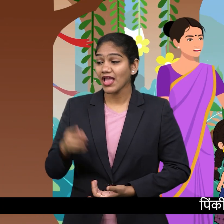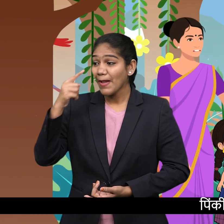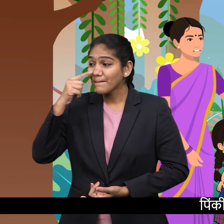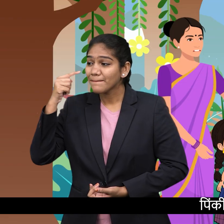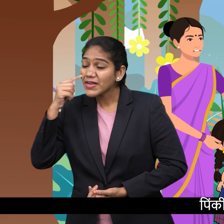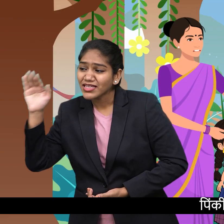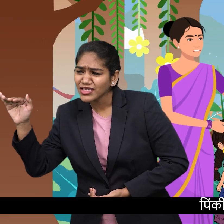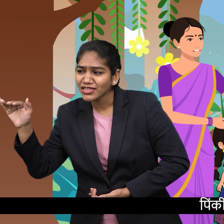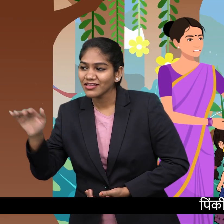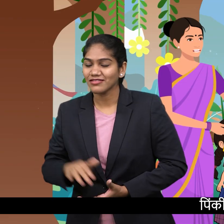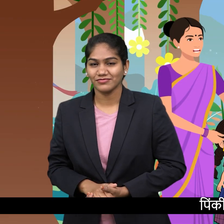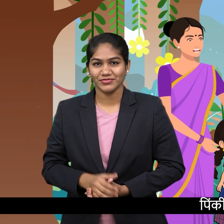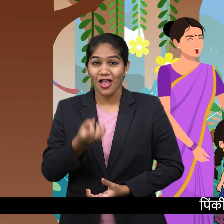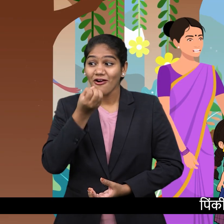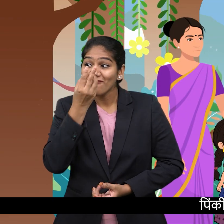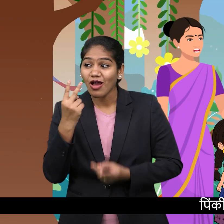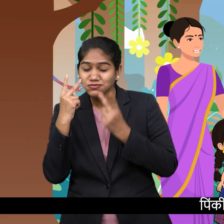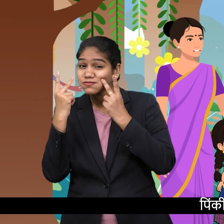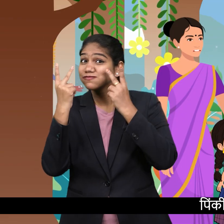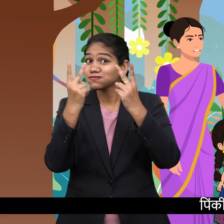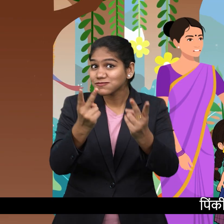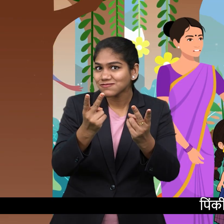पिंकी, इन फूलों को देखो।